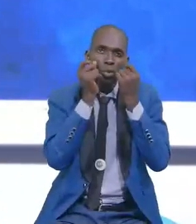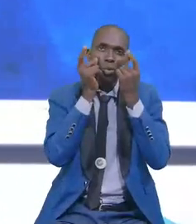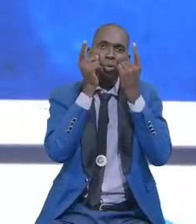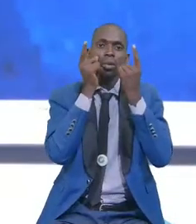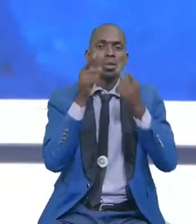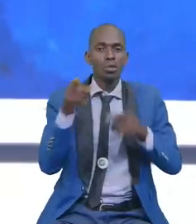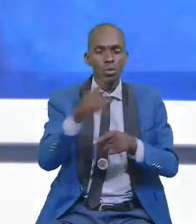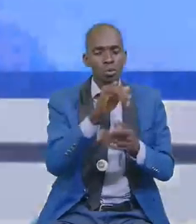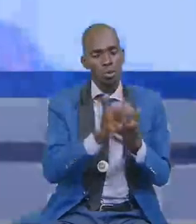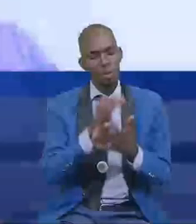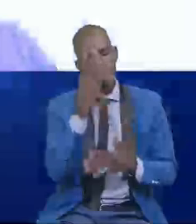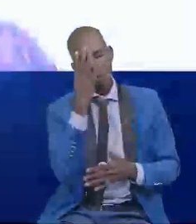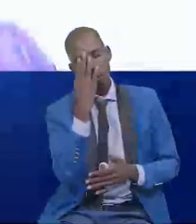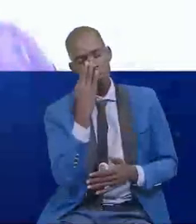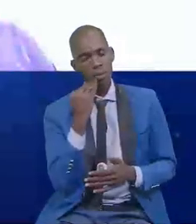Réveille-toi, toi qui dors.